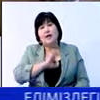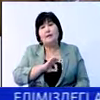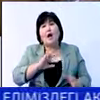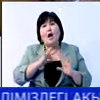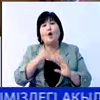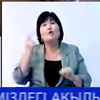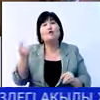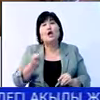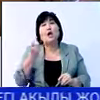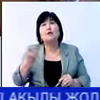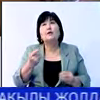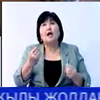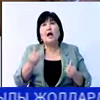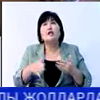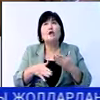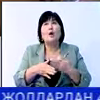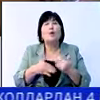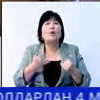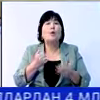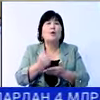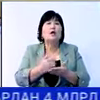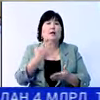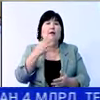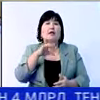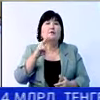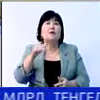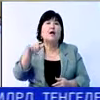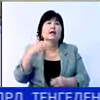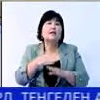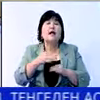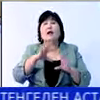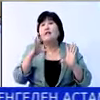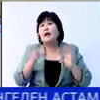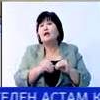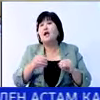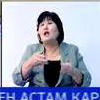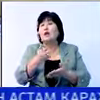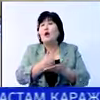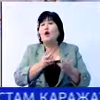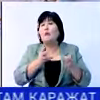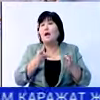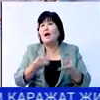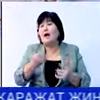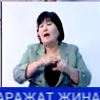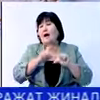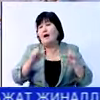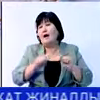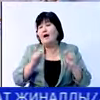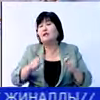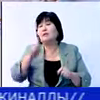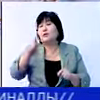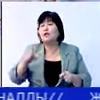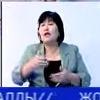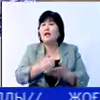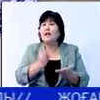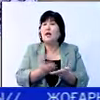ауыл шаруашылығын қаржылай қолдау қоры арқылы 5 миллион теңге несие алды. Нәтижесінде наубайхана ашып, тұрғындарды нан өнімдерімен